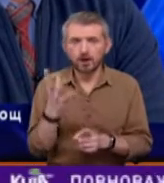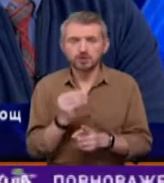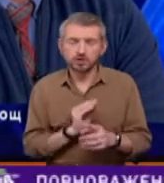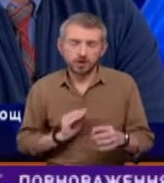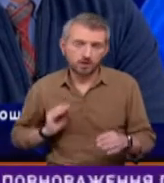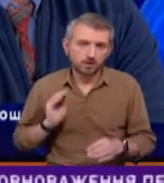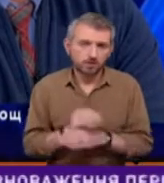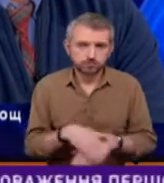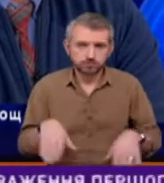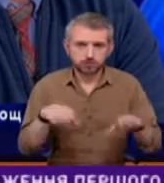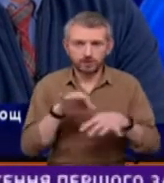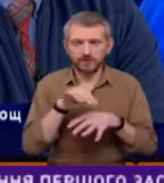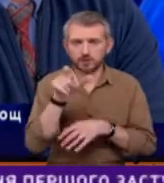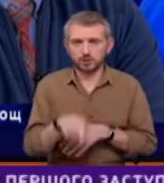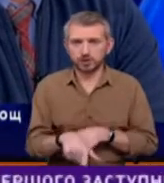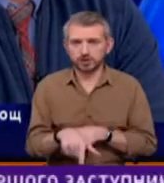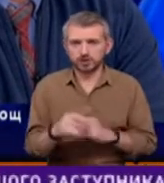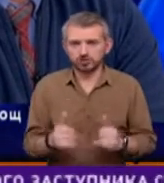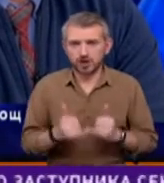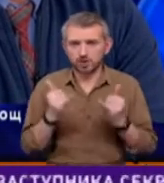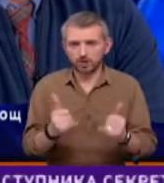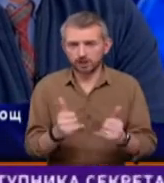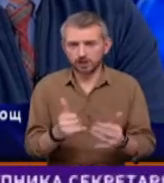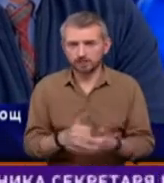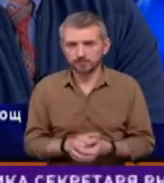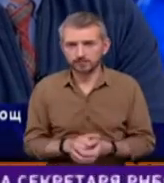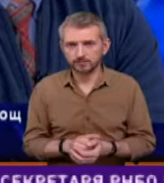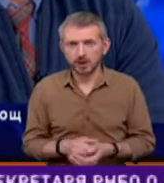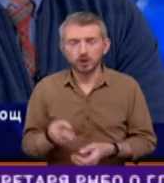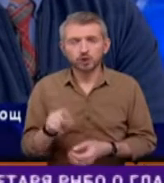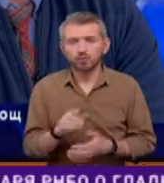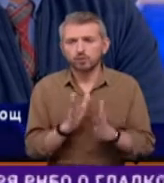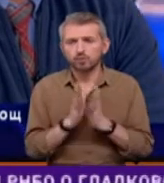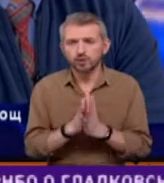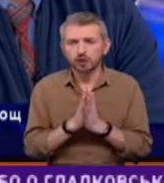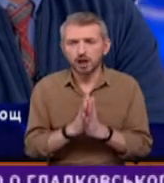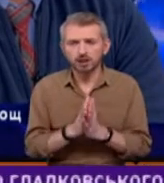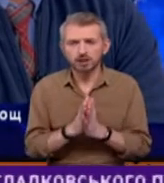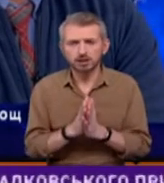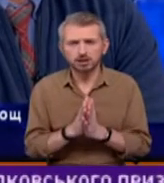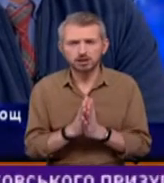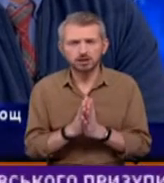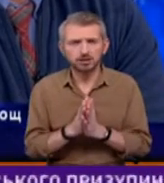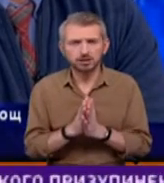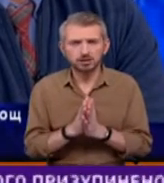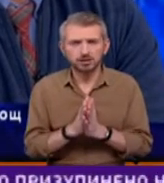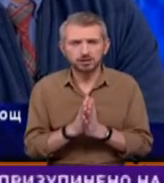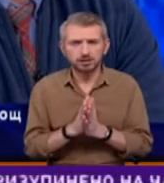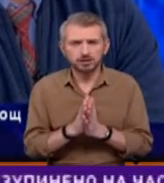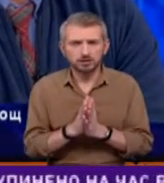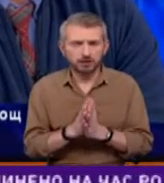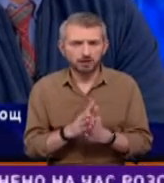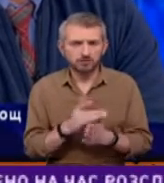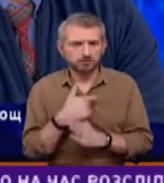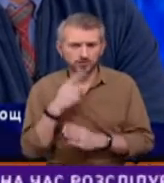масло в вогонь ведучий, шановний. Тому, будь ласка, ми підбираємо в якості ведучих і